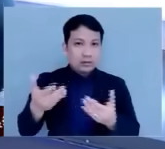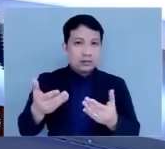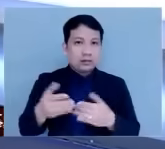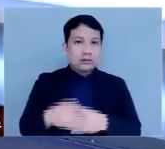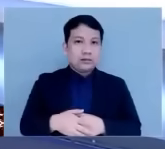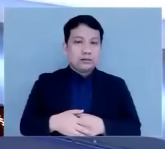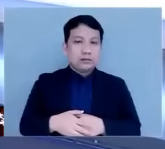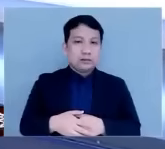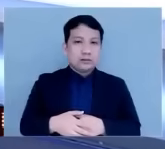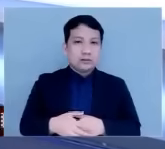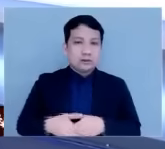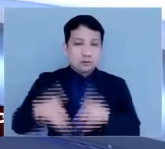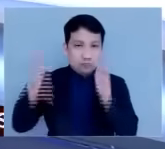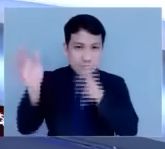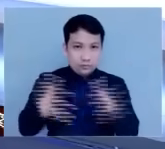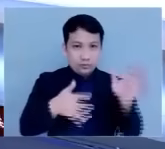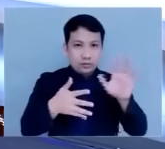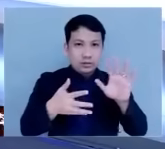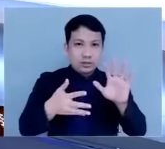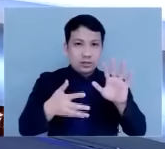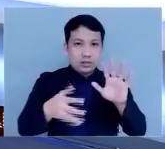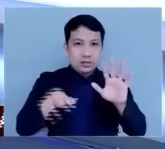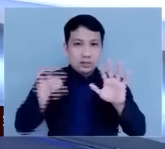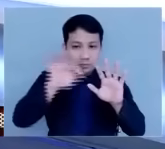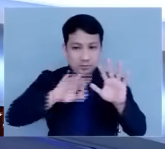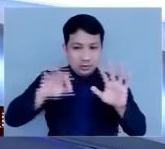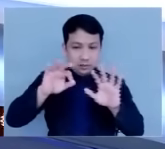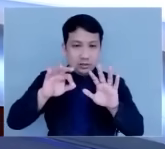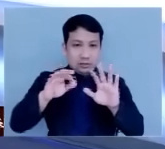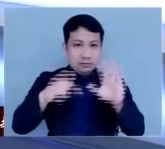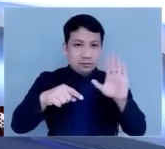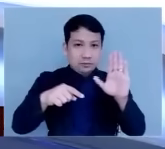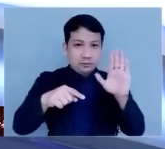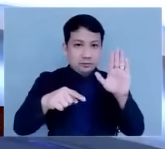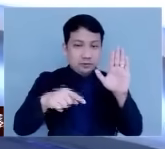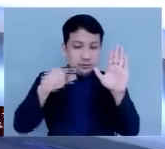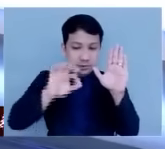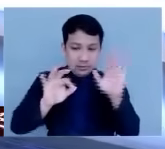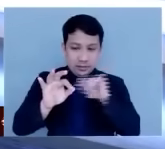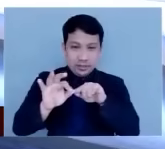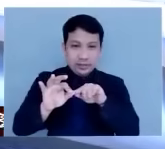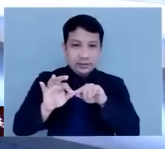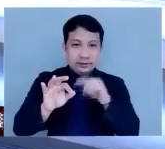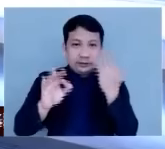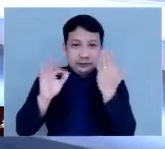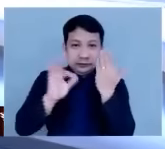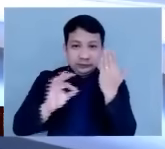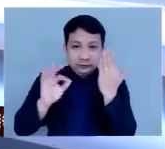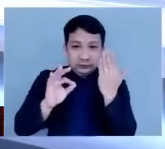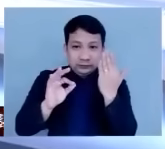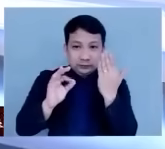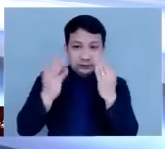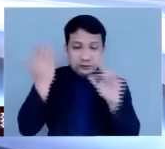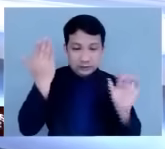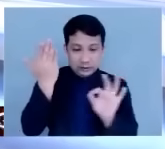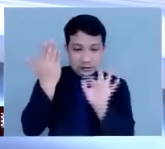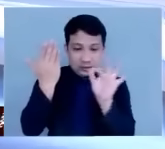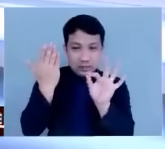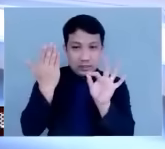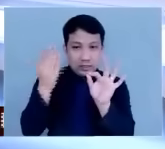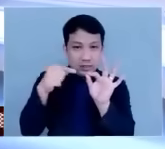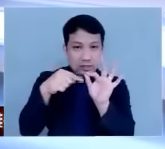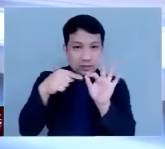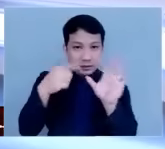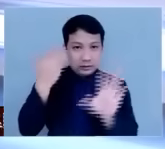wind. Kasalukuyan po nandito banda ang Bagyong Christine. Ito po yung mata ng bagyo. Actually, hindi pa nga siya nagli-landfall eh.